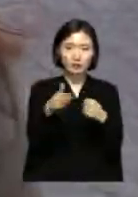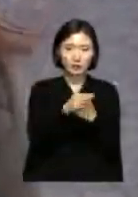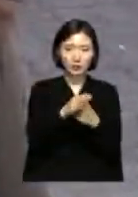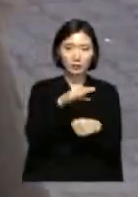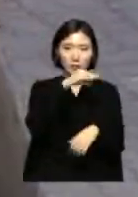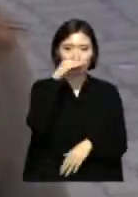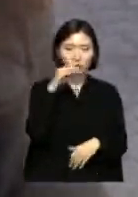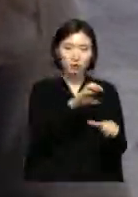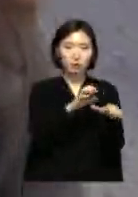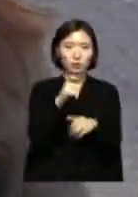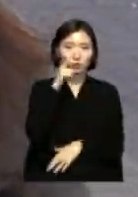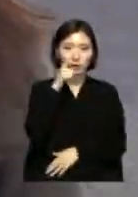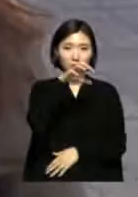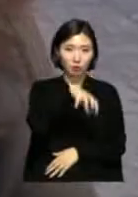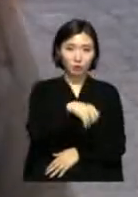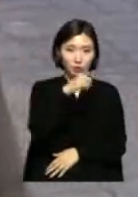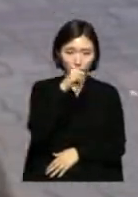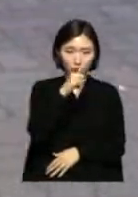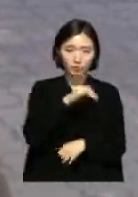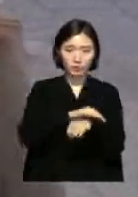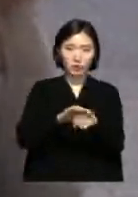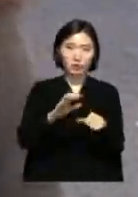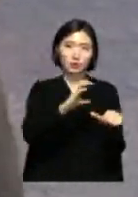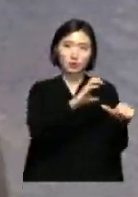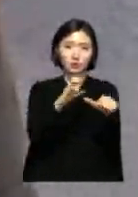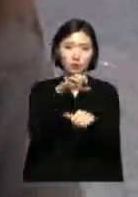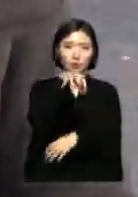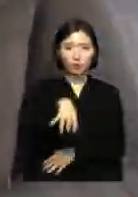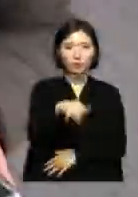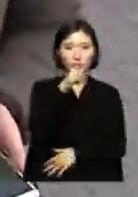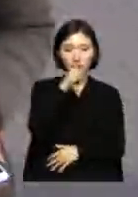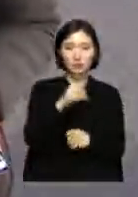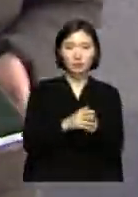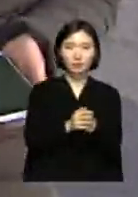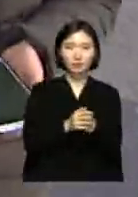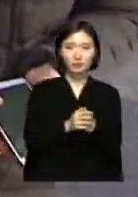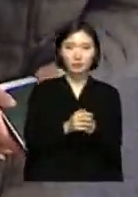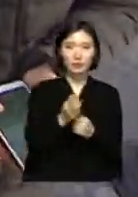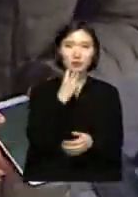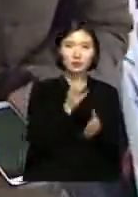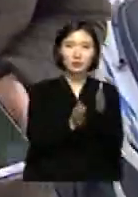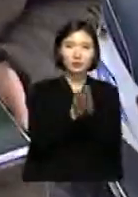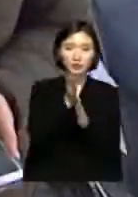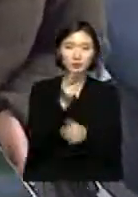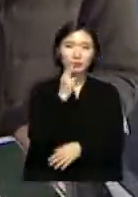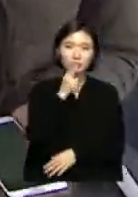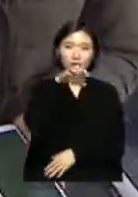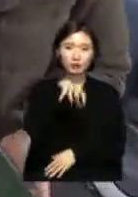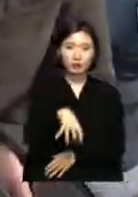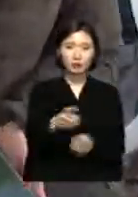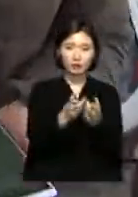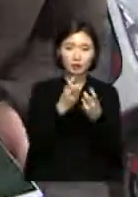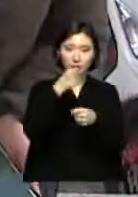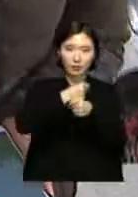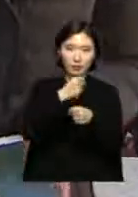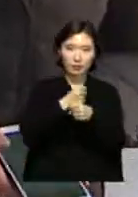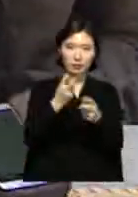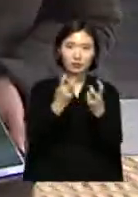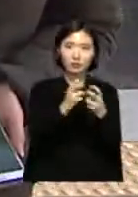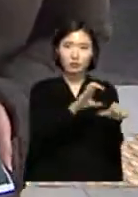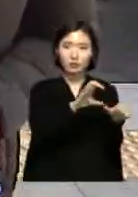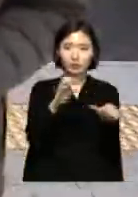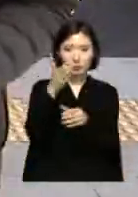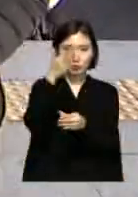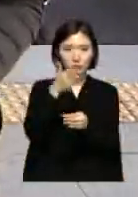되지 못하고 있는 곳이 있는가 하면 비교적 잘 이용되고 있는 곳도 있습니다. 그렇다면 서울 시내 흡연 구역 어떻게 만들어져 어떻게